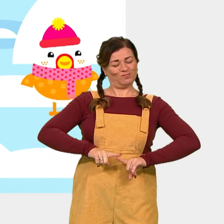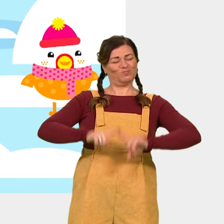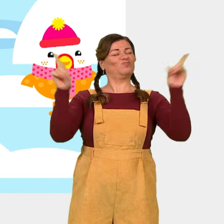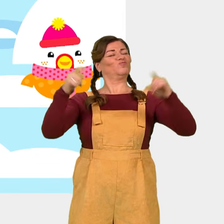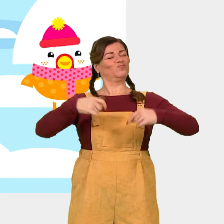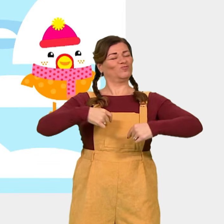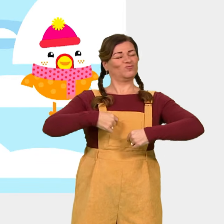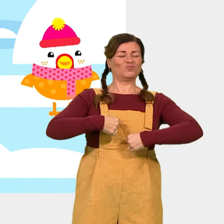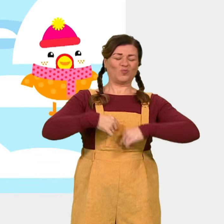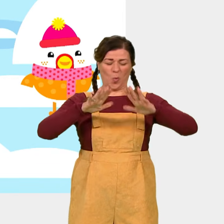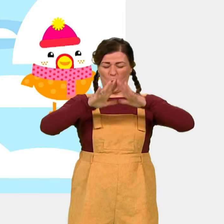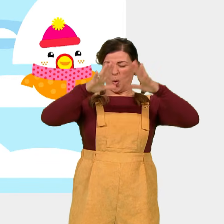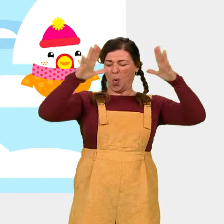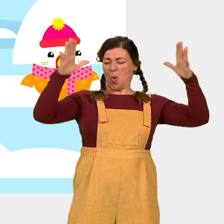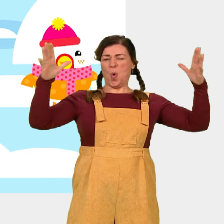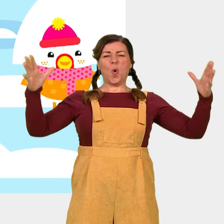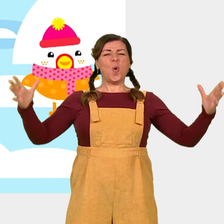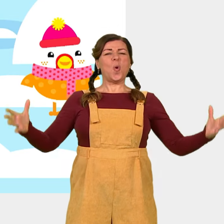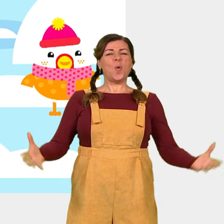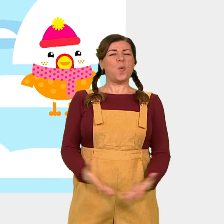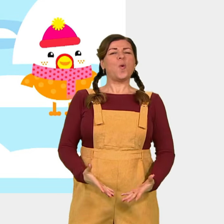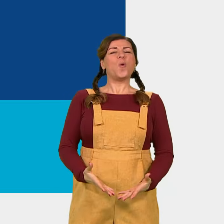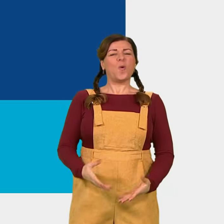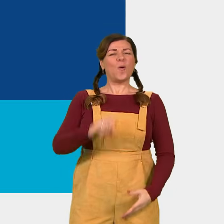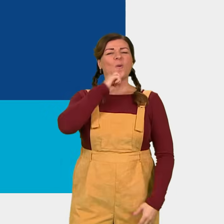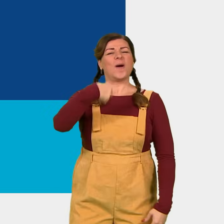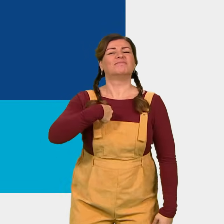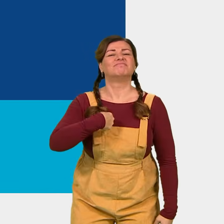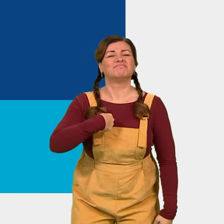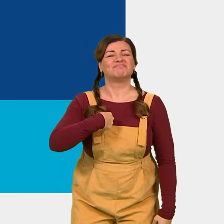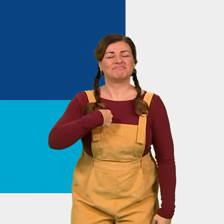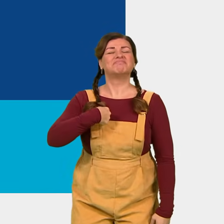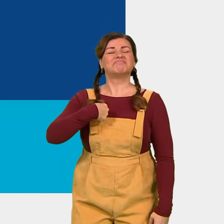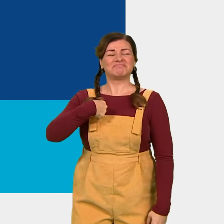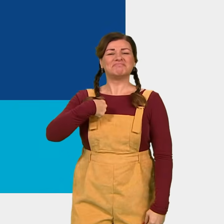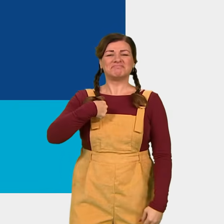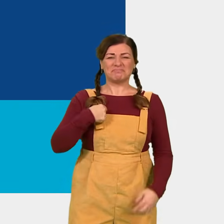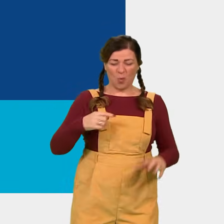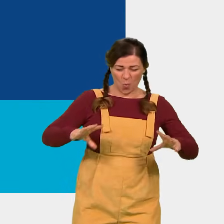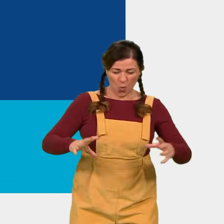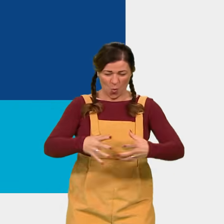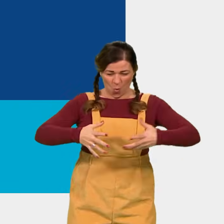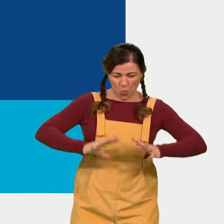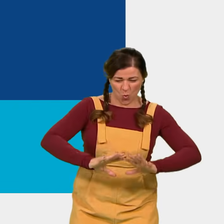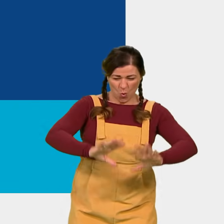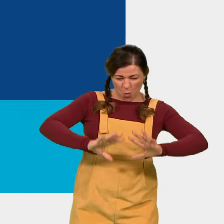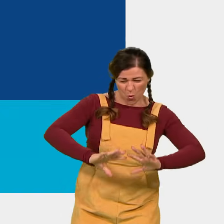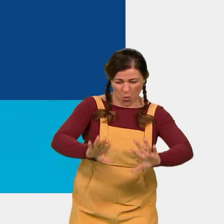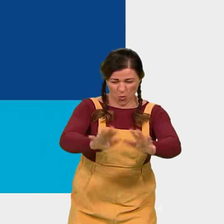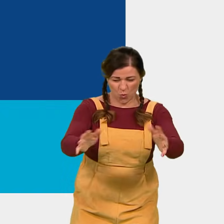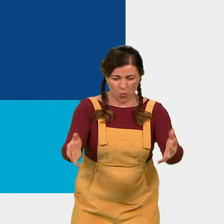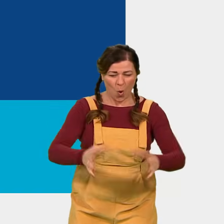Dwi am wneud pelen eira fwya'r byd, cyhoeddodd yn falch, cyn dechrau gwthio pelen fach